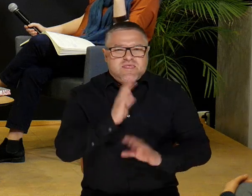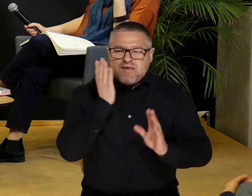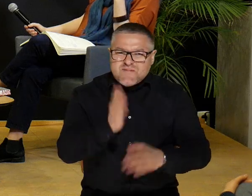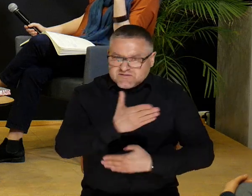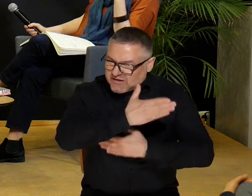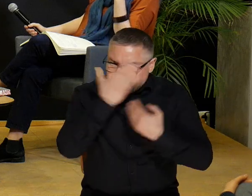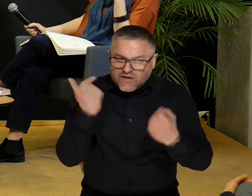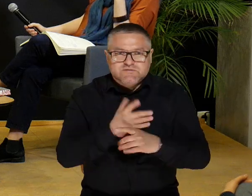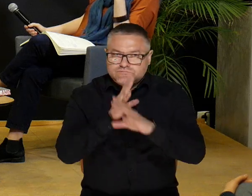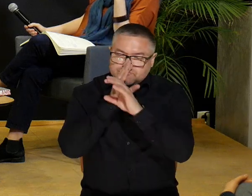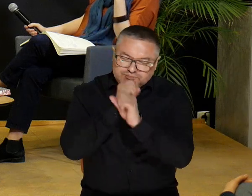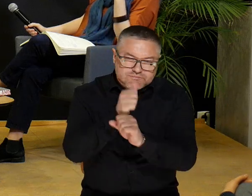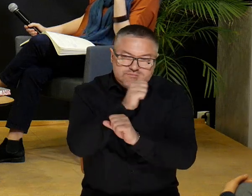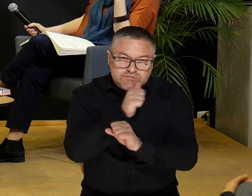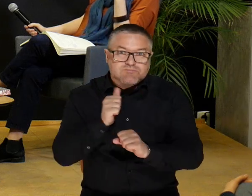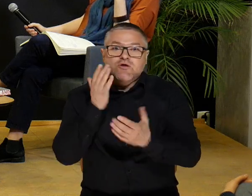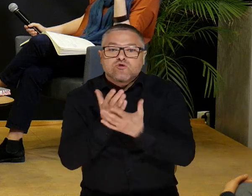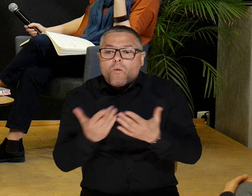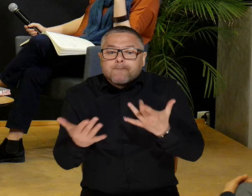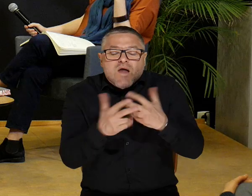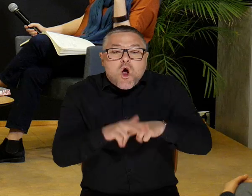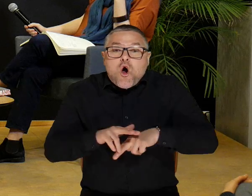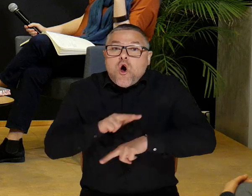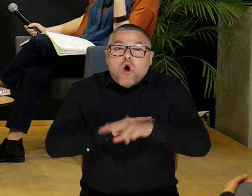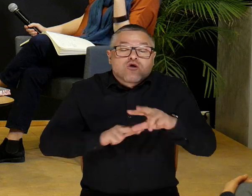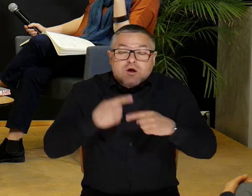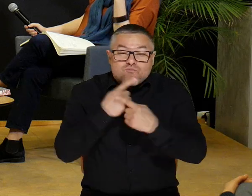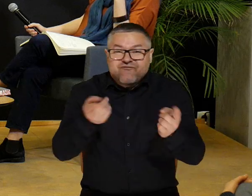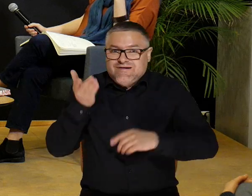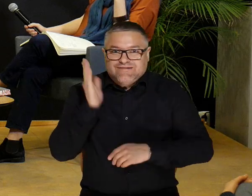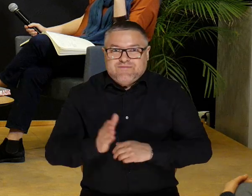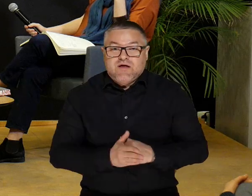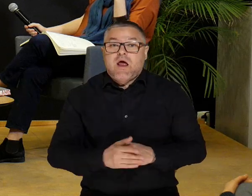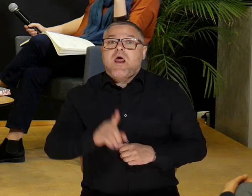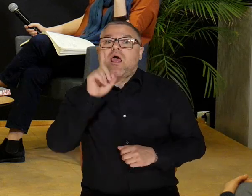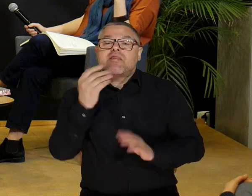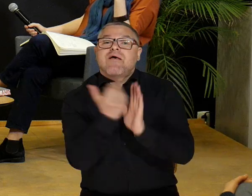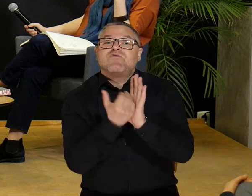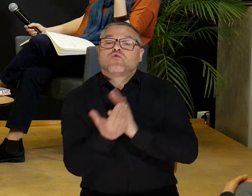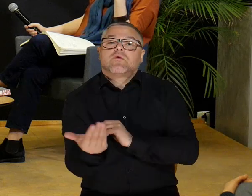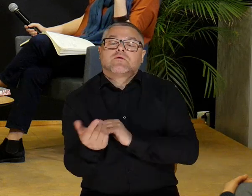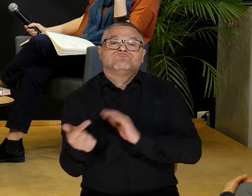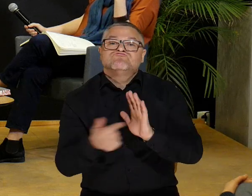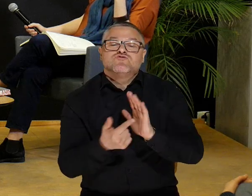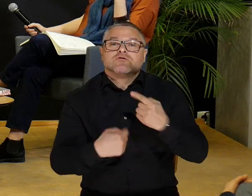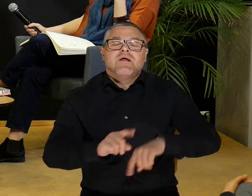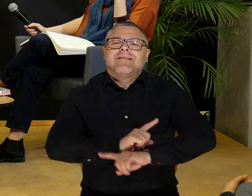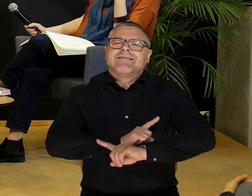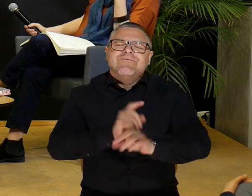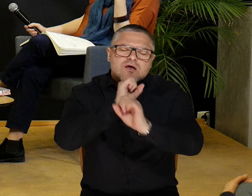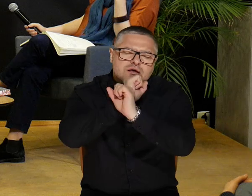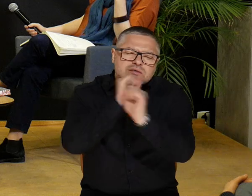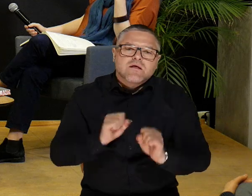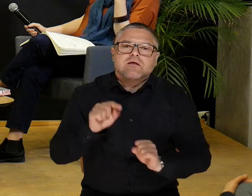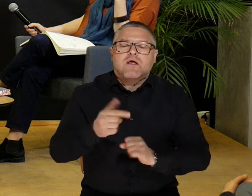dowie, będą trzymali to w tajemnicy. Nikt poza najbliższą rodziną się nie dowie, ale postawili mi jeden warunek. Nie wolno ci